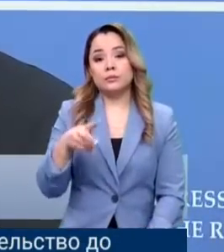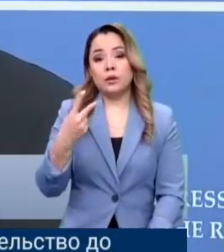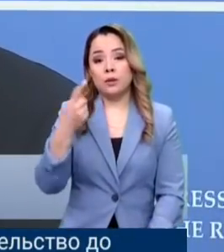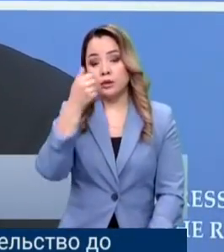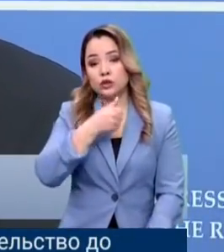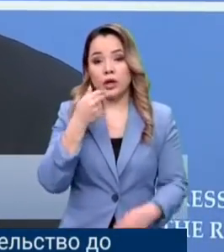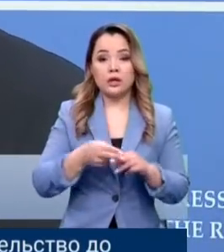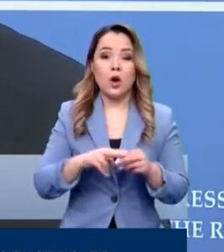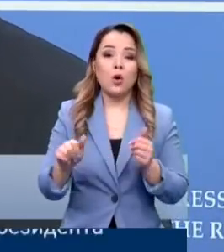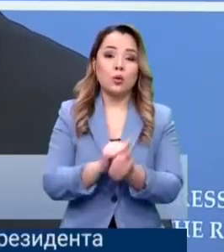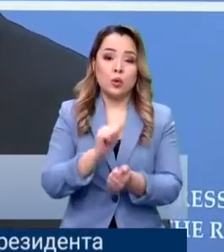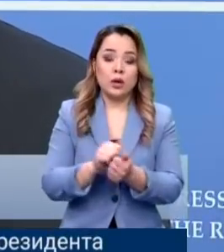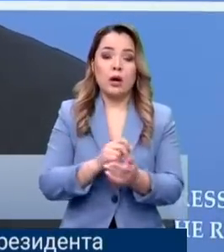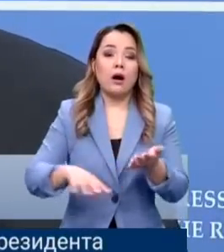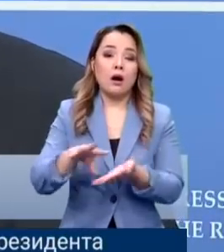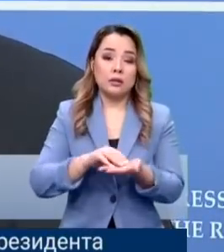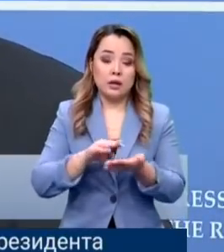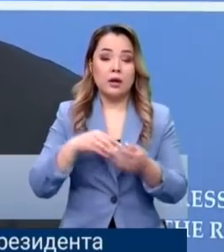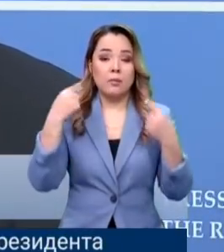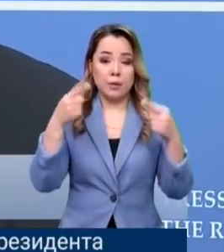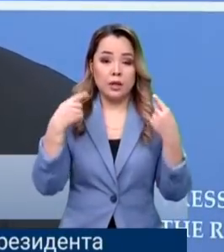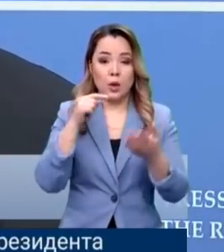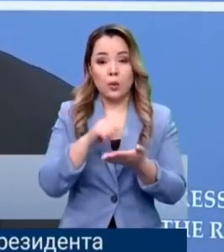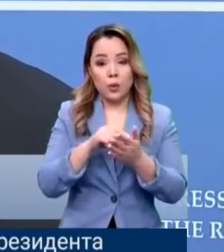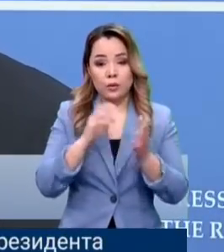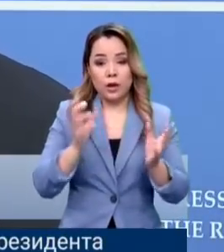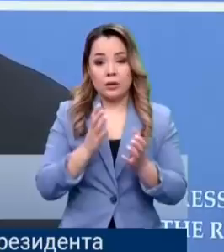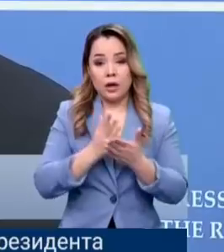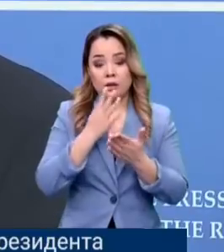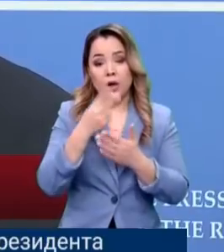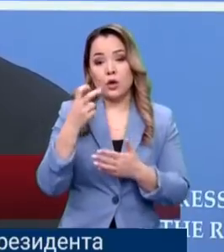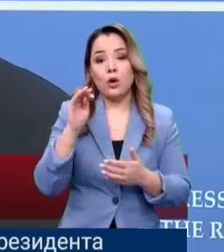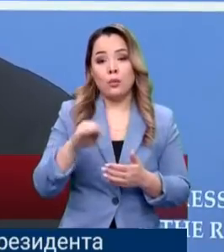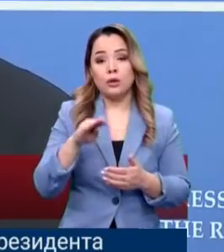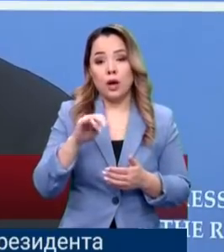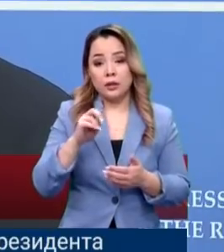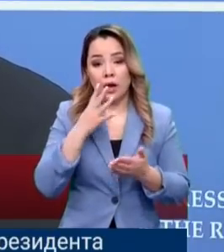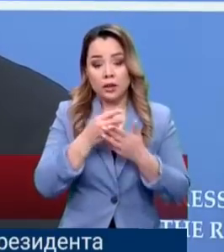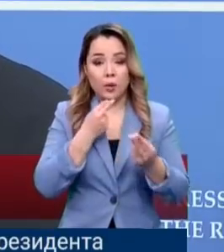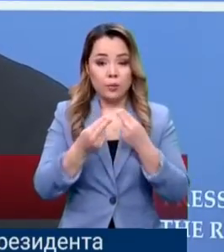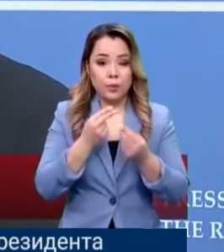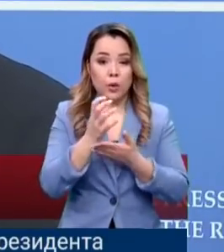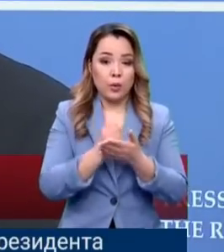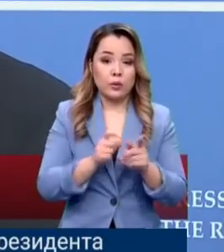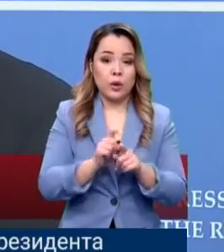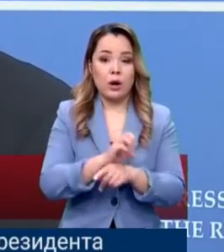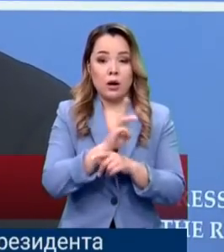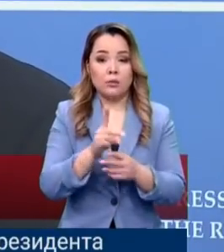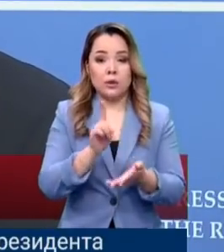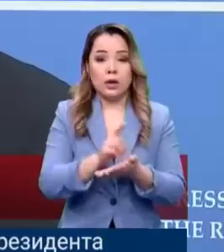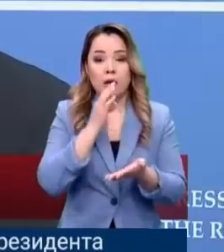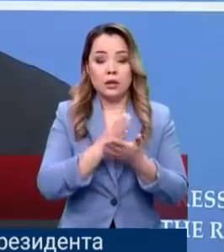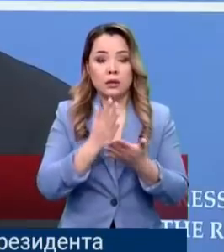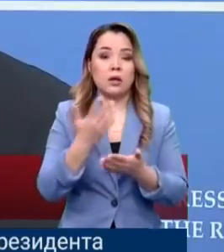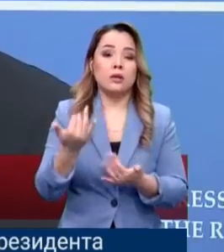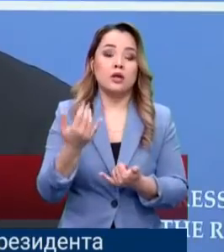2021 жылғы құрғақшылық қайталанған жағдайда мал мен құсты сақтап қалу үшін 200 мың тонна көлемінде астық қорын қалыптастыру керек. Осы мақсатта